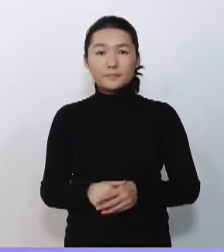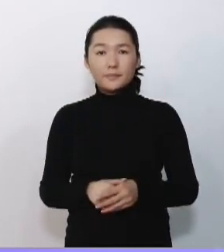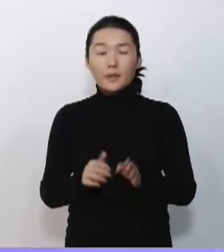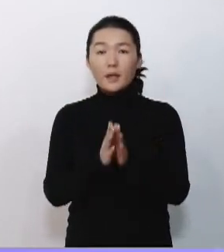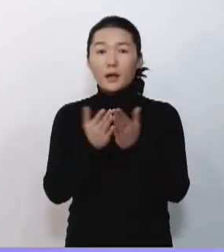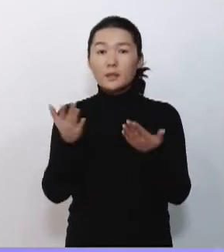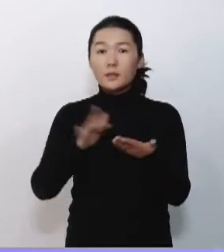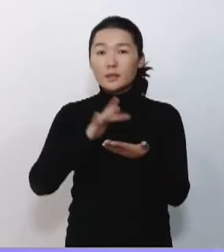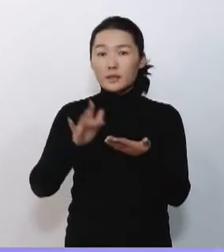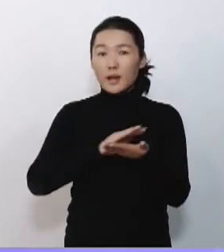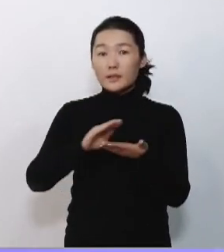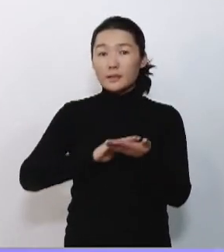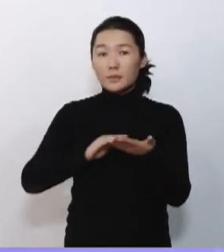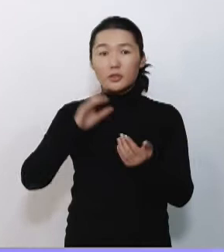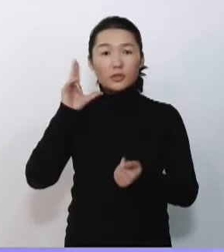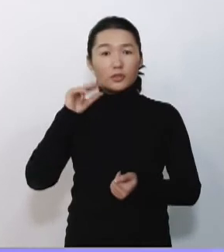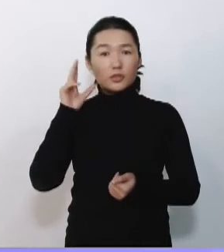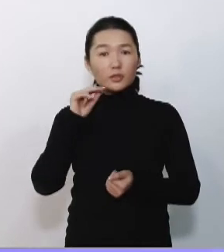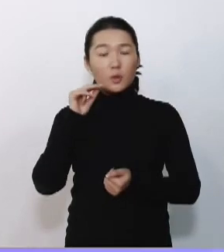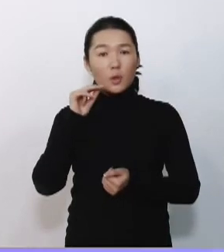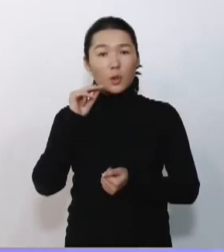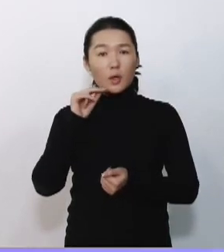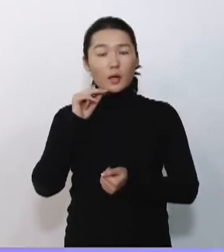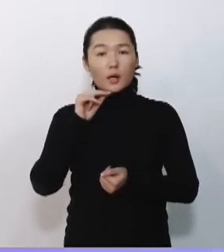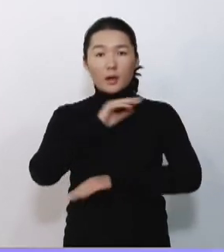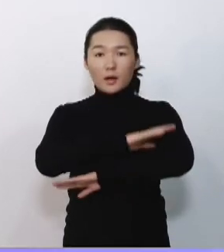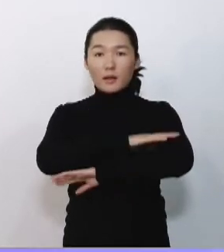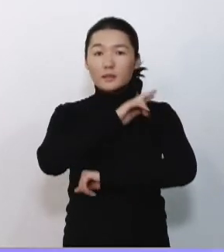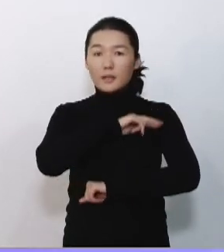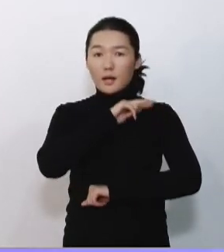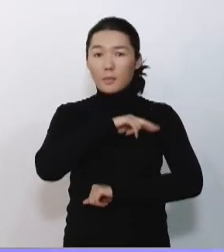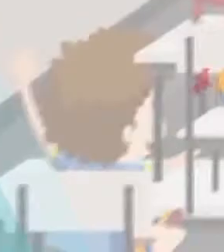Откройте тетради, запишите число, классная работа.